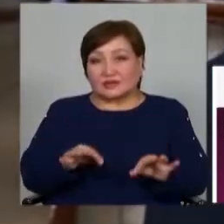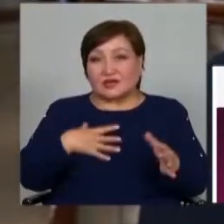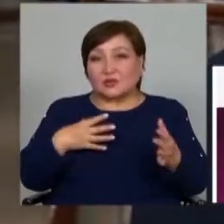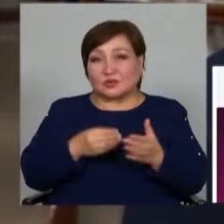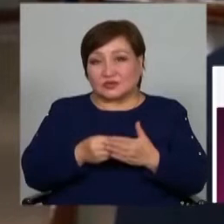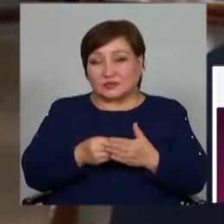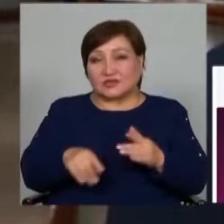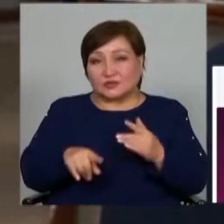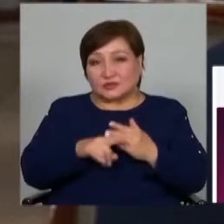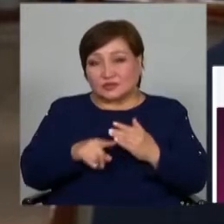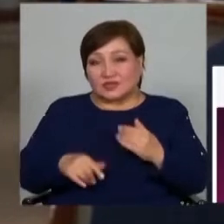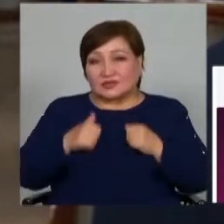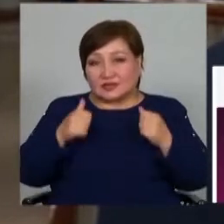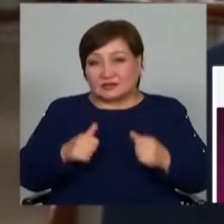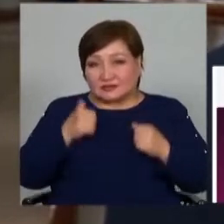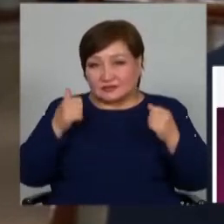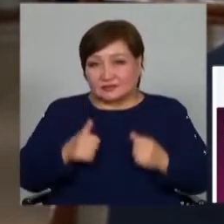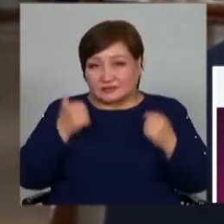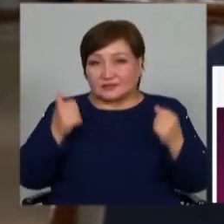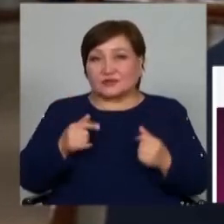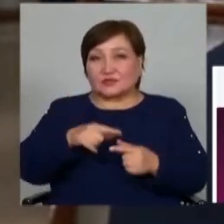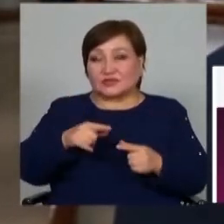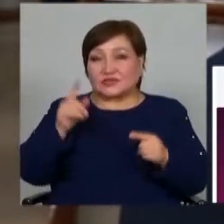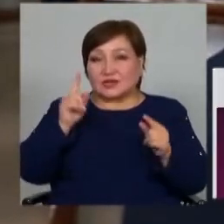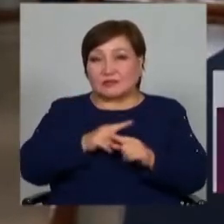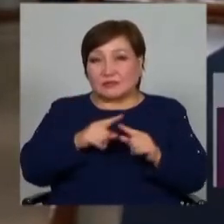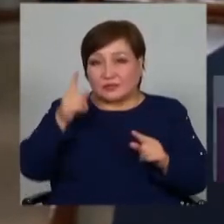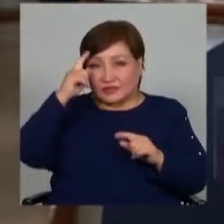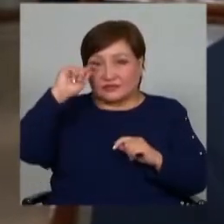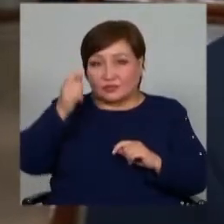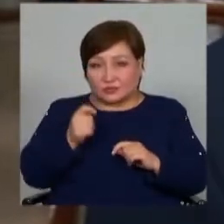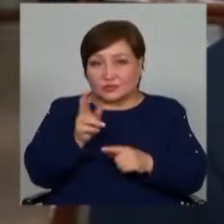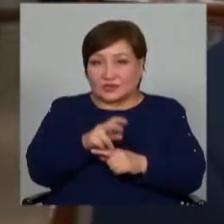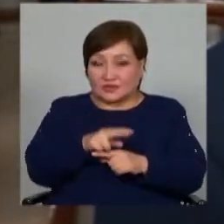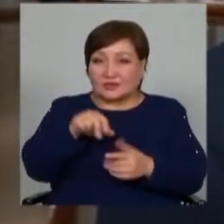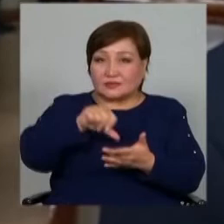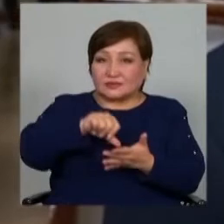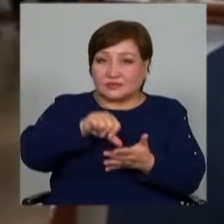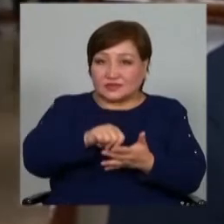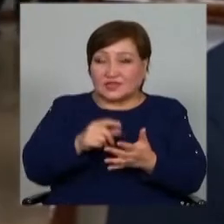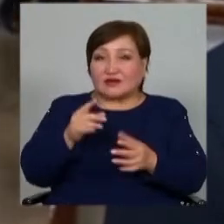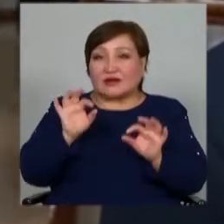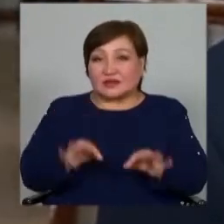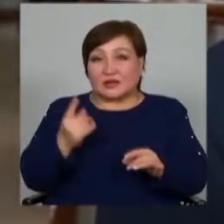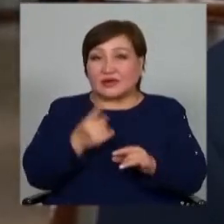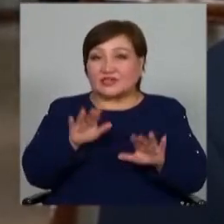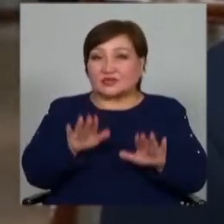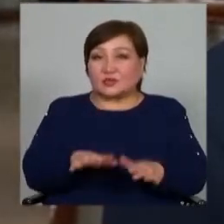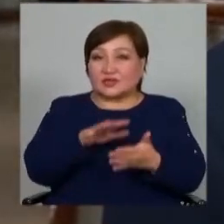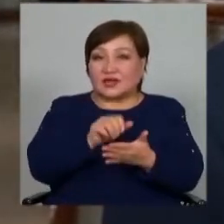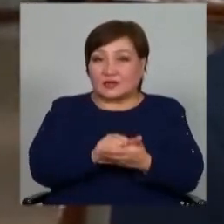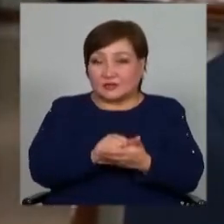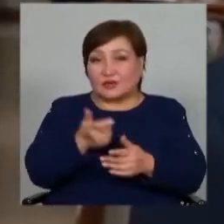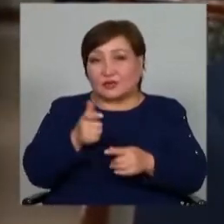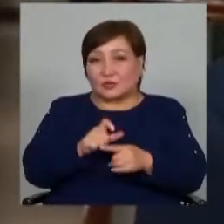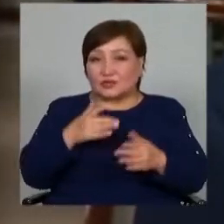бір үлесімді қосып, өлең жаттап осы жерге бағымды сынауға келдім. Әрине де енді бірінші орын алып, сол бірінші орын алғаныма